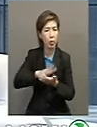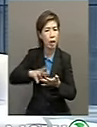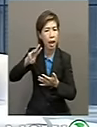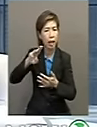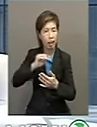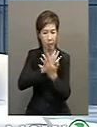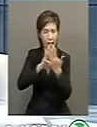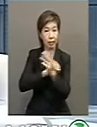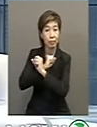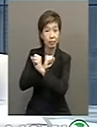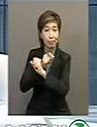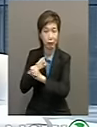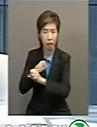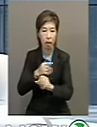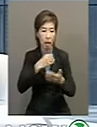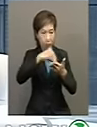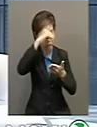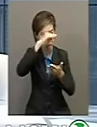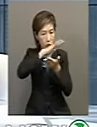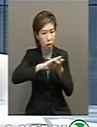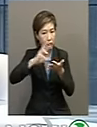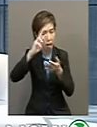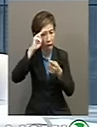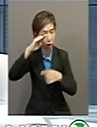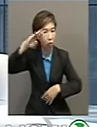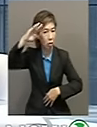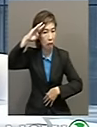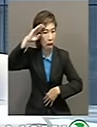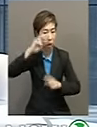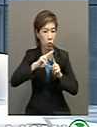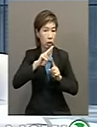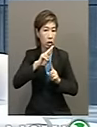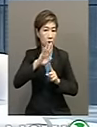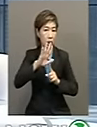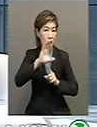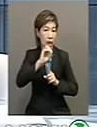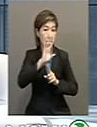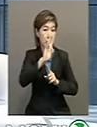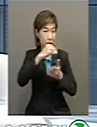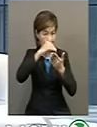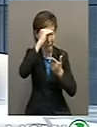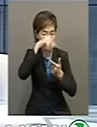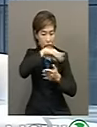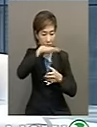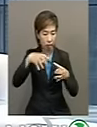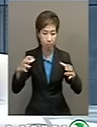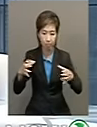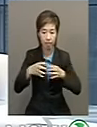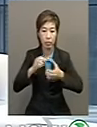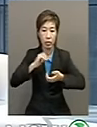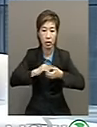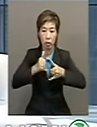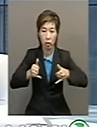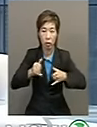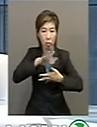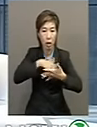เขาก็ร่วมกับนัศึษา วิธิลัเศษนธิการทหาร ร่นที่ 57จัดการถแหลงเรื่ข